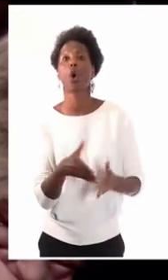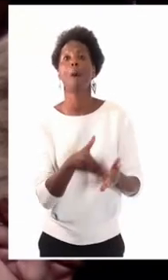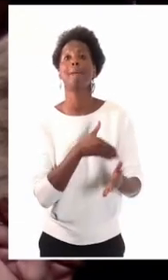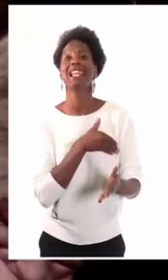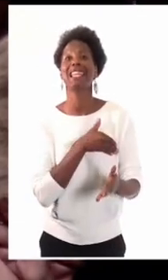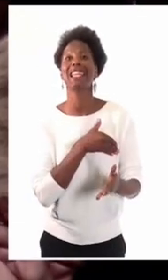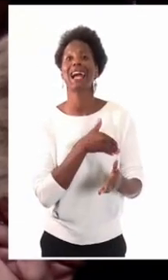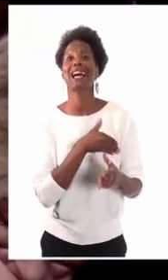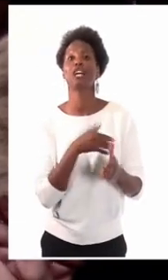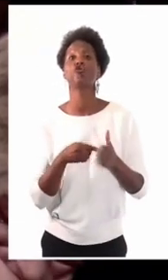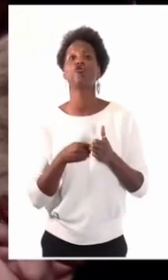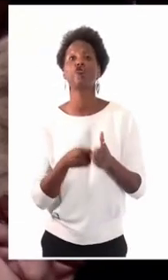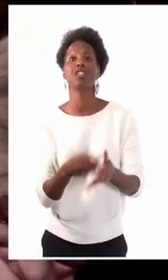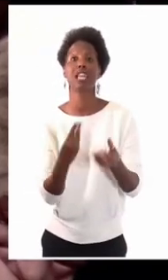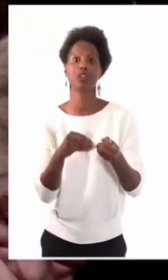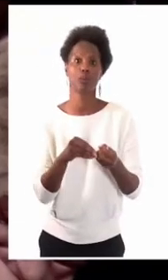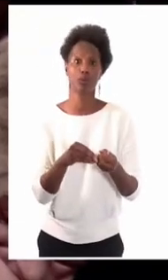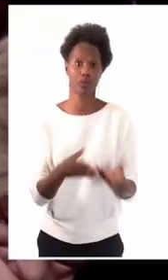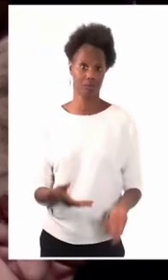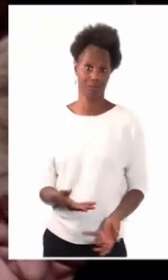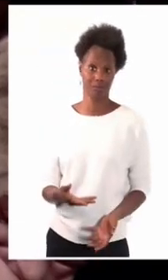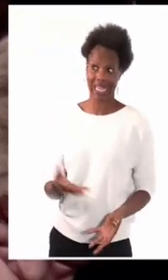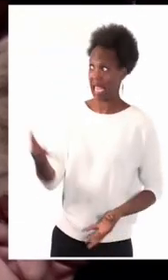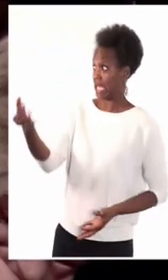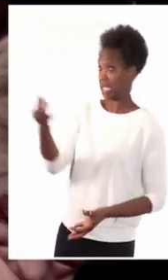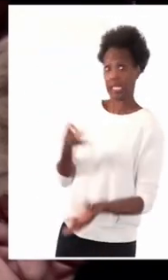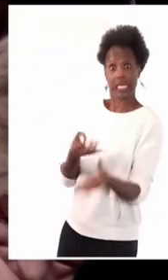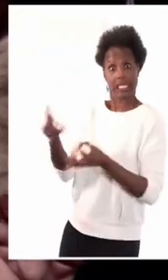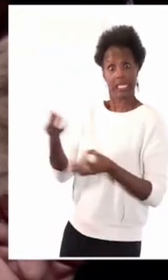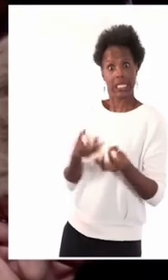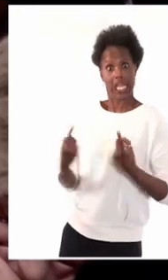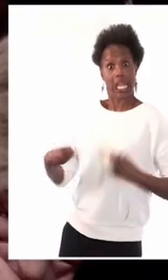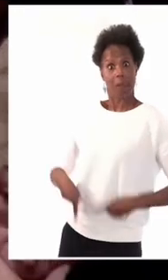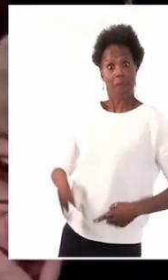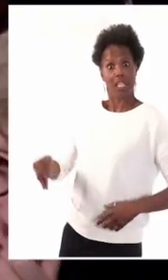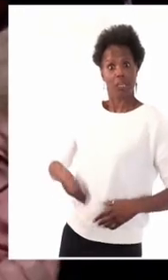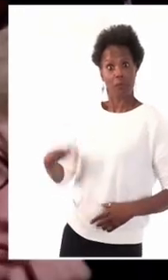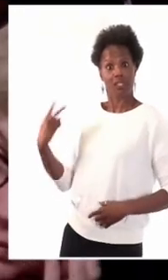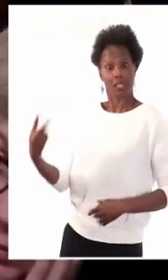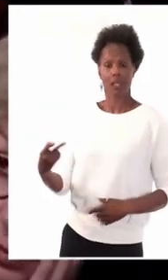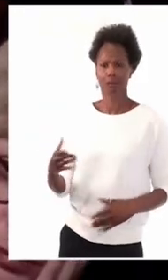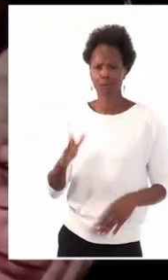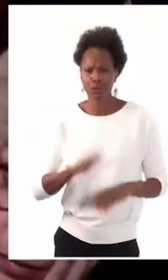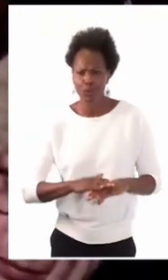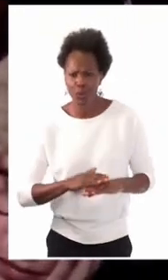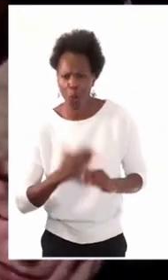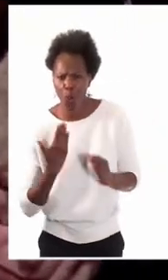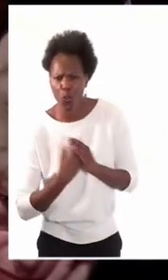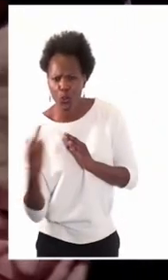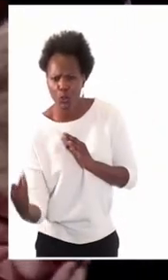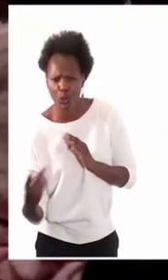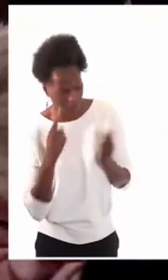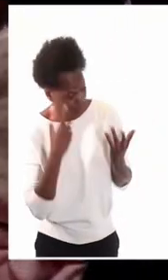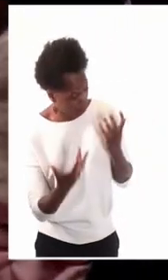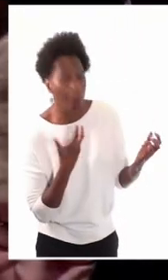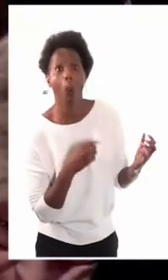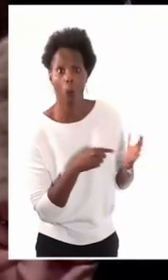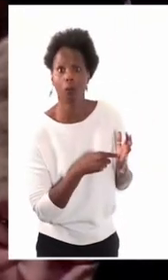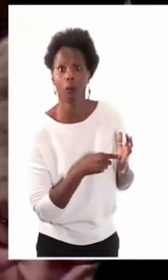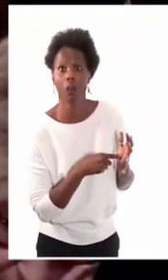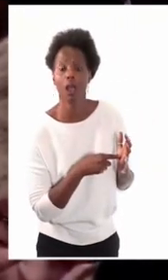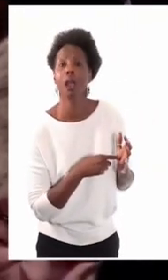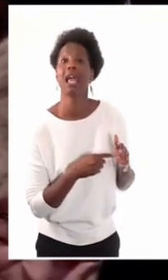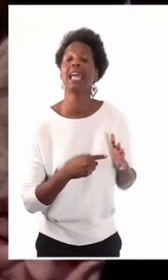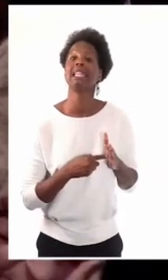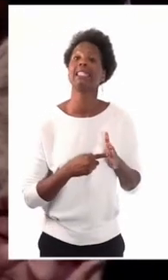vous êtes en train d'accuser les ministres de tous les maux, mais vous supportez pas qu'on vous dise, dans vos propres documents, vous aurez fait augmenter la dette de